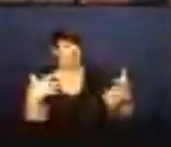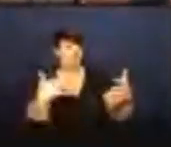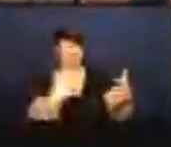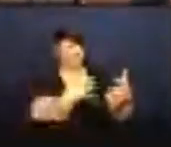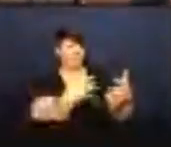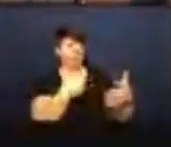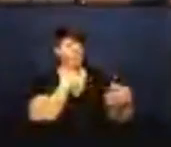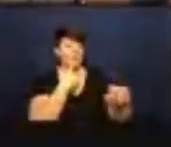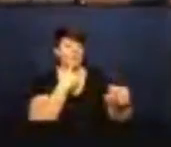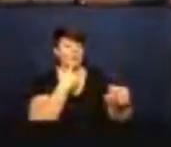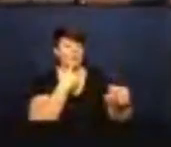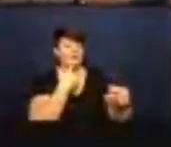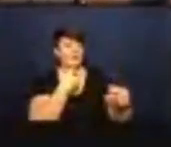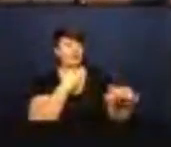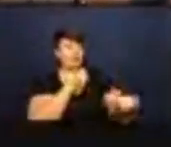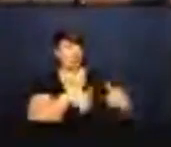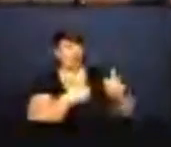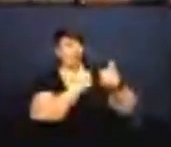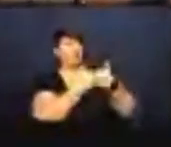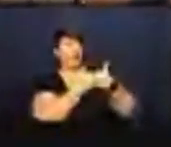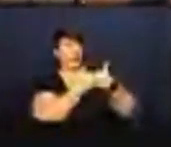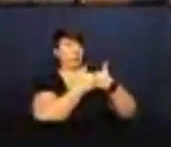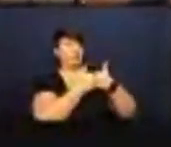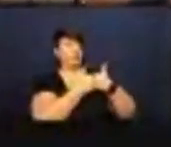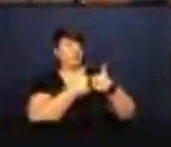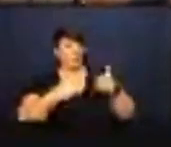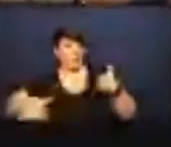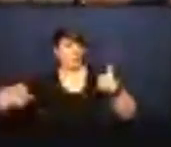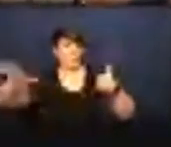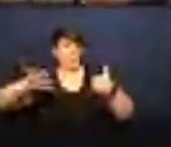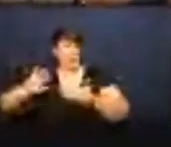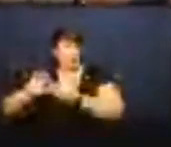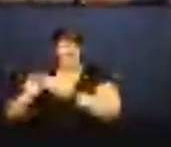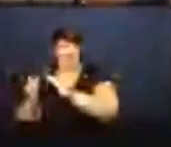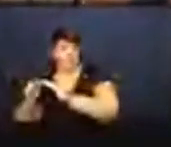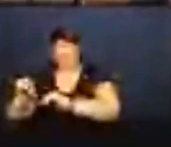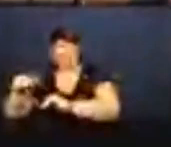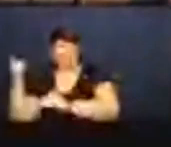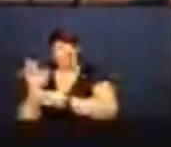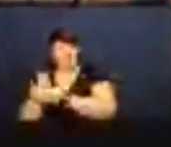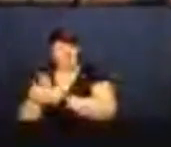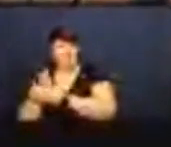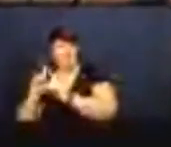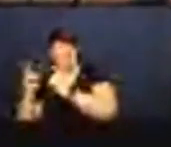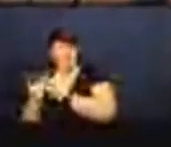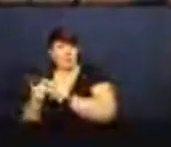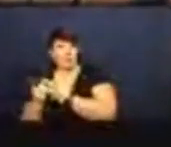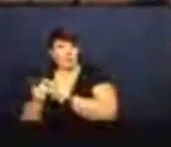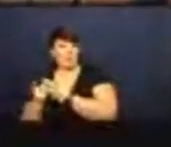na matatizo kadhaa, hasa pale ambapo tunazungumzia swala la barakoa.